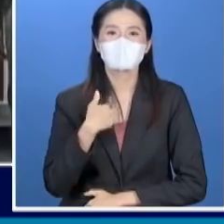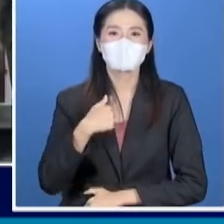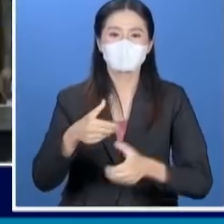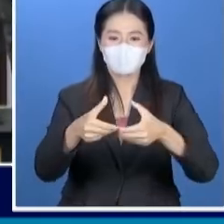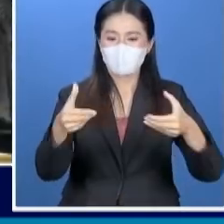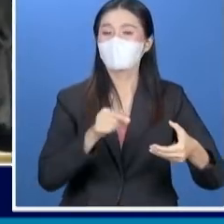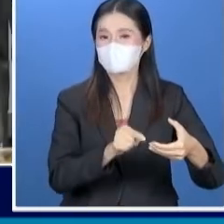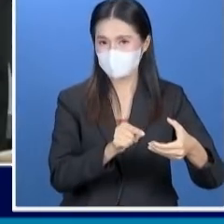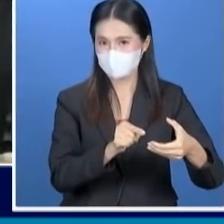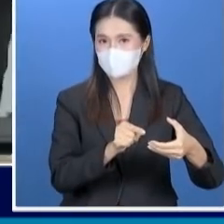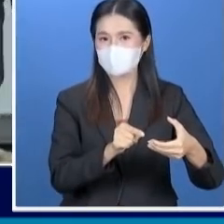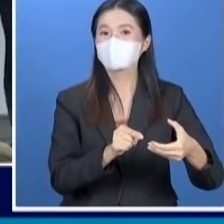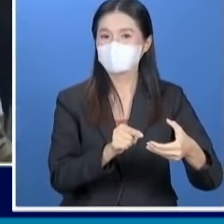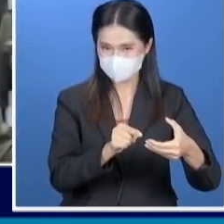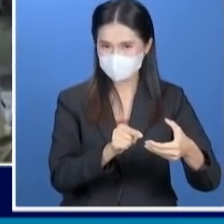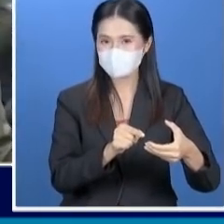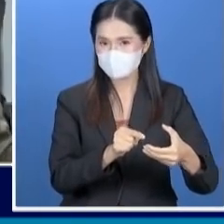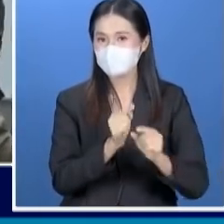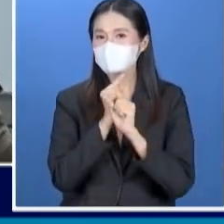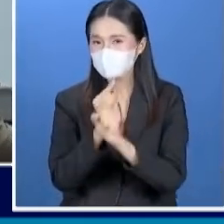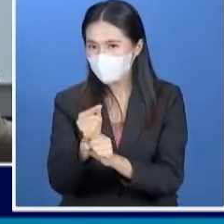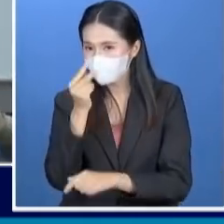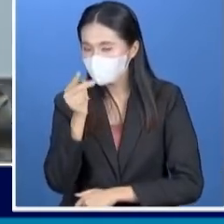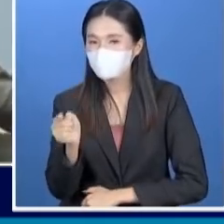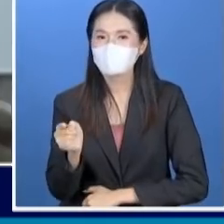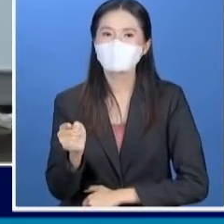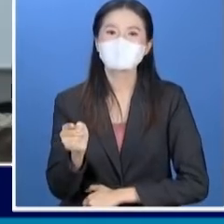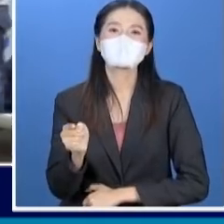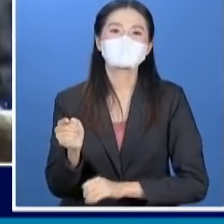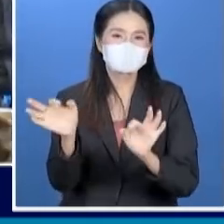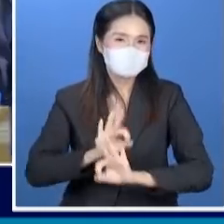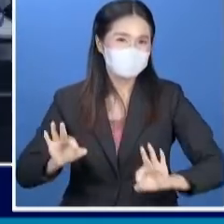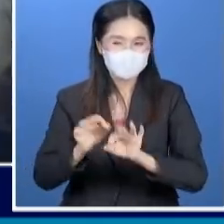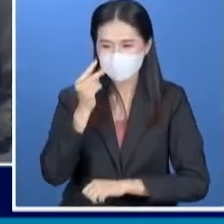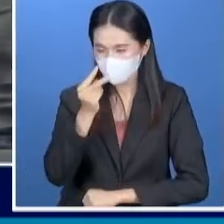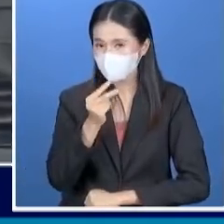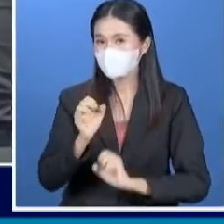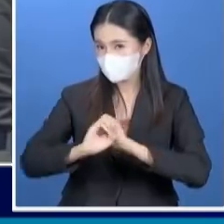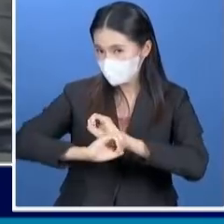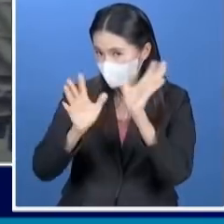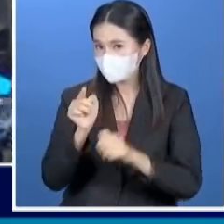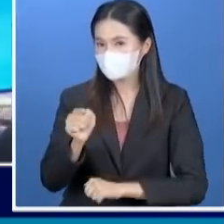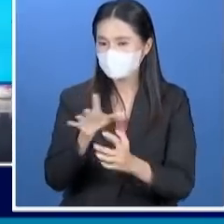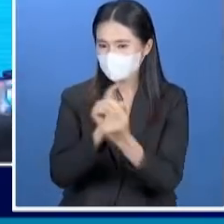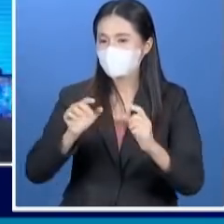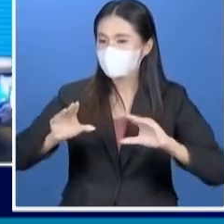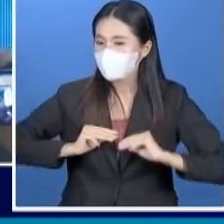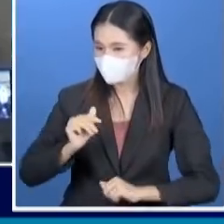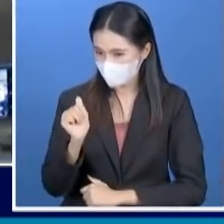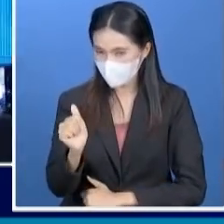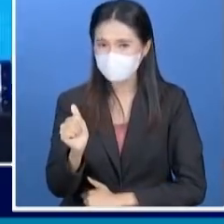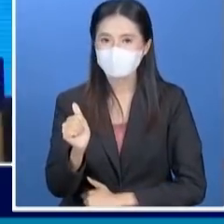ที่สำคัญในกระบวนการยุติธรรมไปด้วยกันนะครับเพื่อทำให้คดีนี้นะครับเป็นที่กระจ่างแล้วก็สังคมยอมรับ